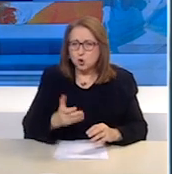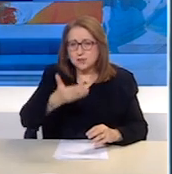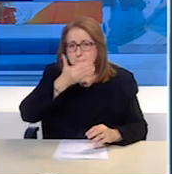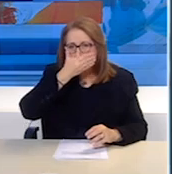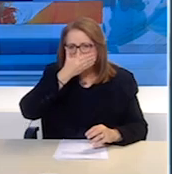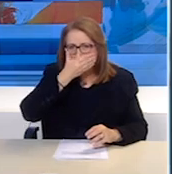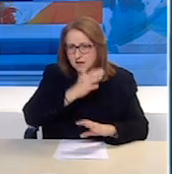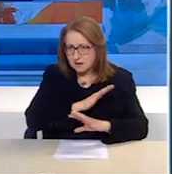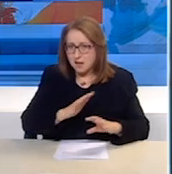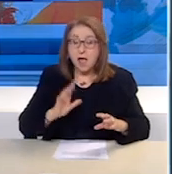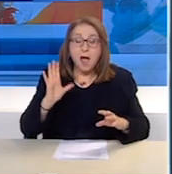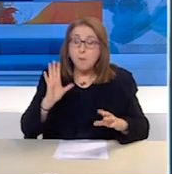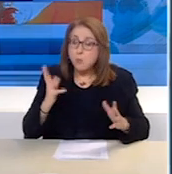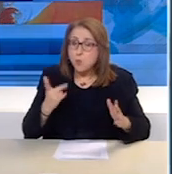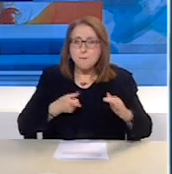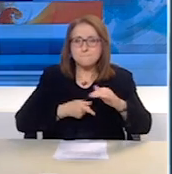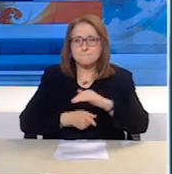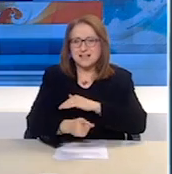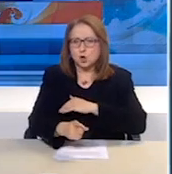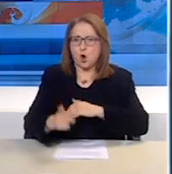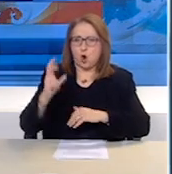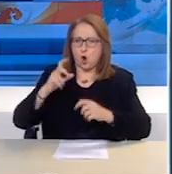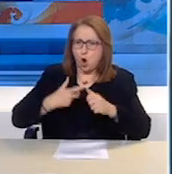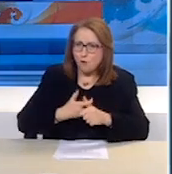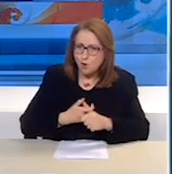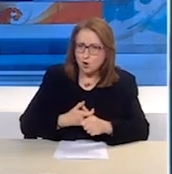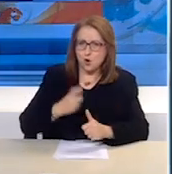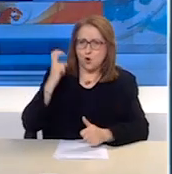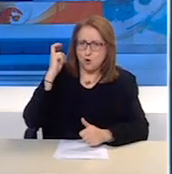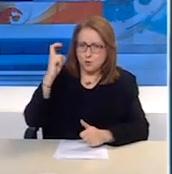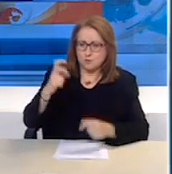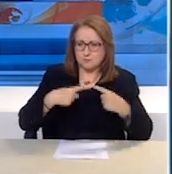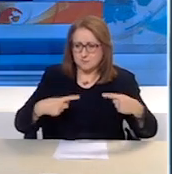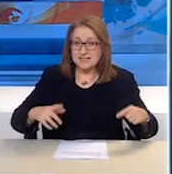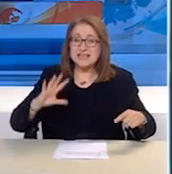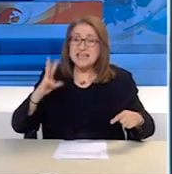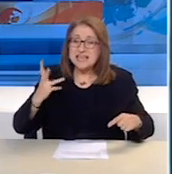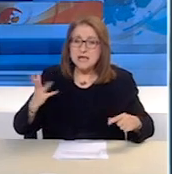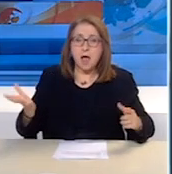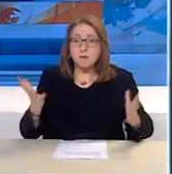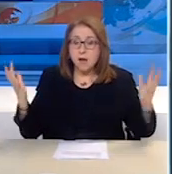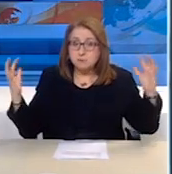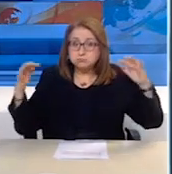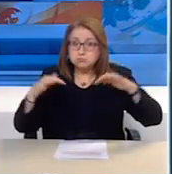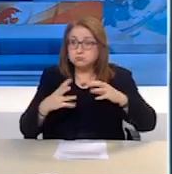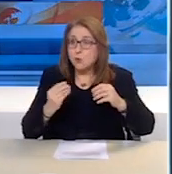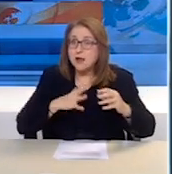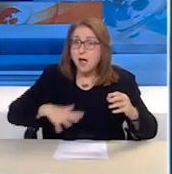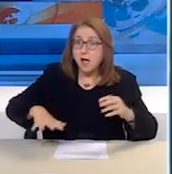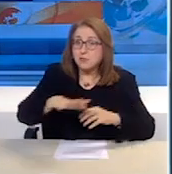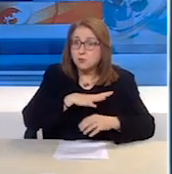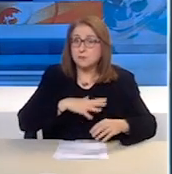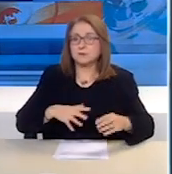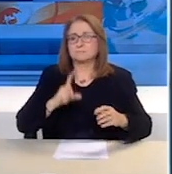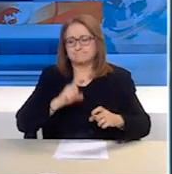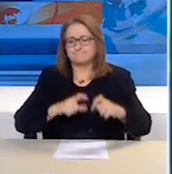μάσκας κατά τη μετακίνησή μας με μέσα μαζικής μεταφοράς και όταν επισκεφτόμαστε πολυσύχνα στους κλειστούς χώρους. Η Επιτροπή